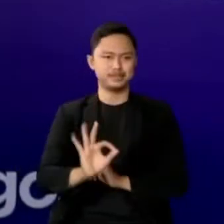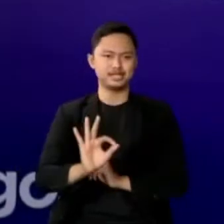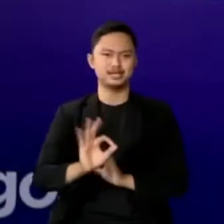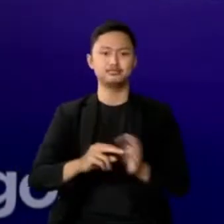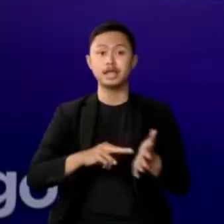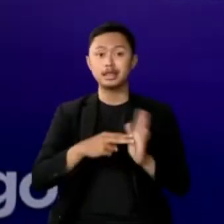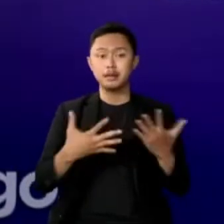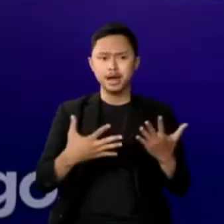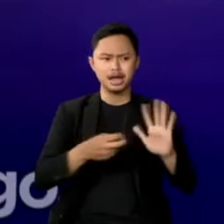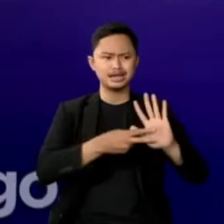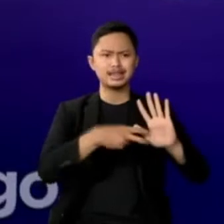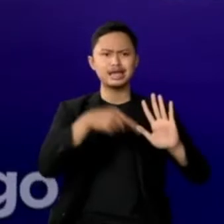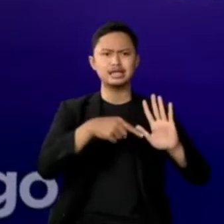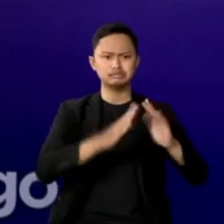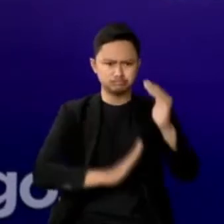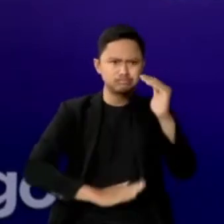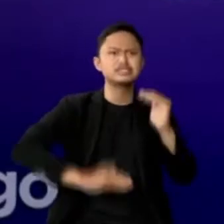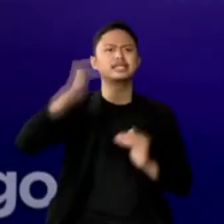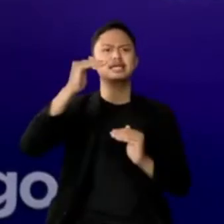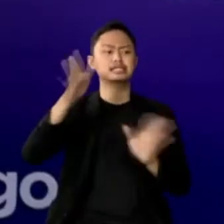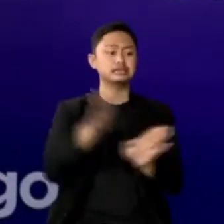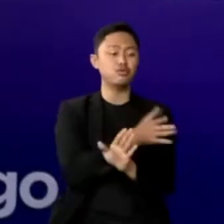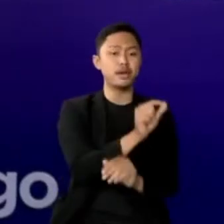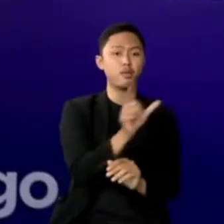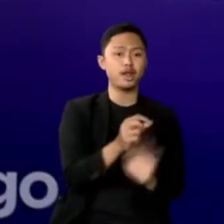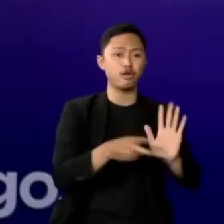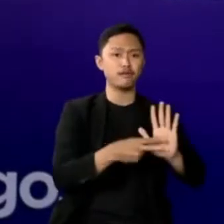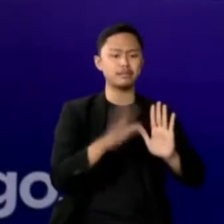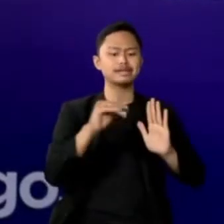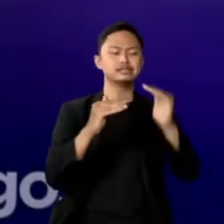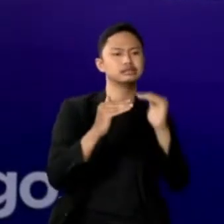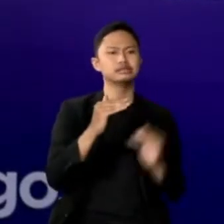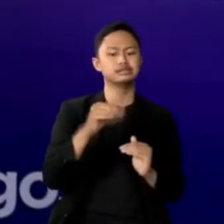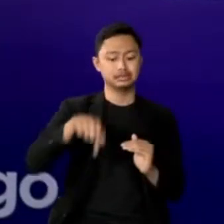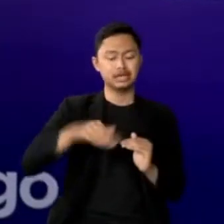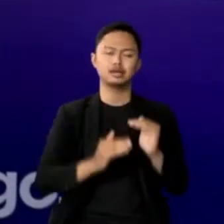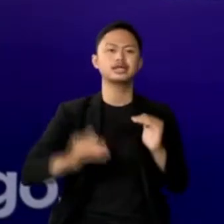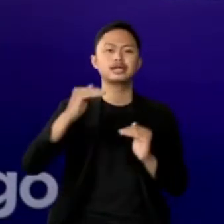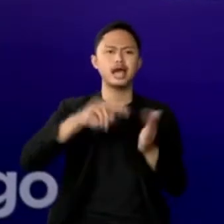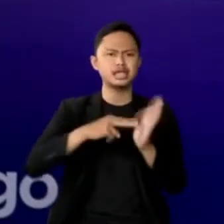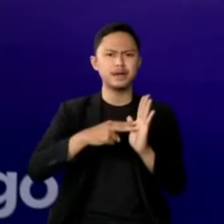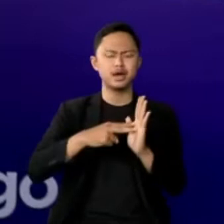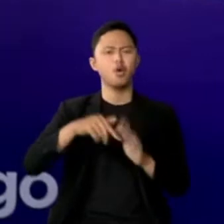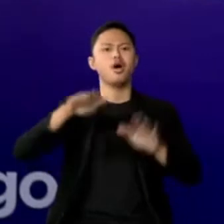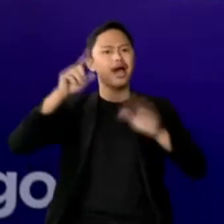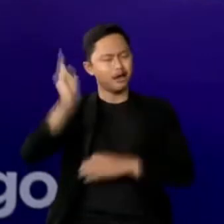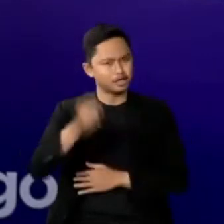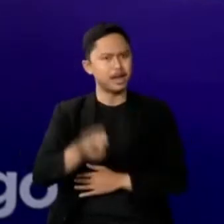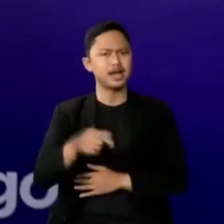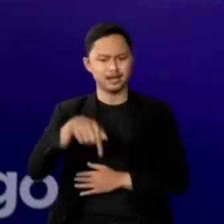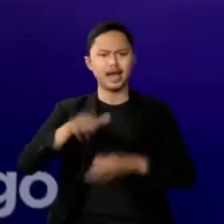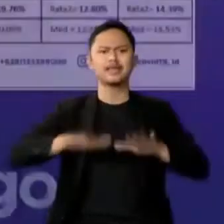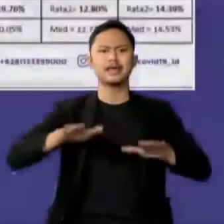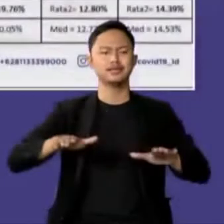angka ini lebih tinggi daripada angka tertinggi kasus aktif pada bulan November jadi ini Tentunya alarm buat kita semuanya ini bukan